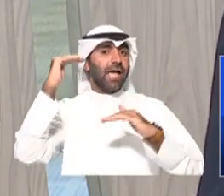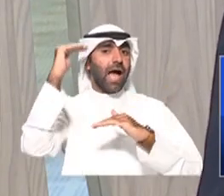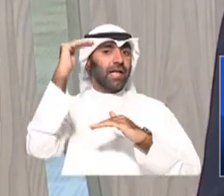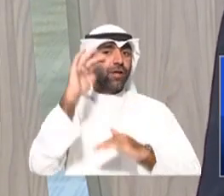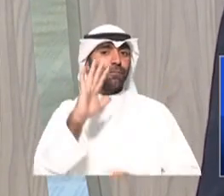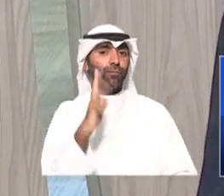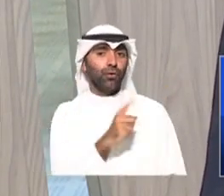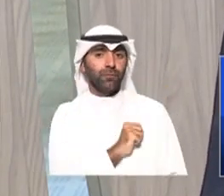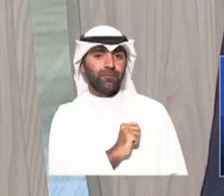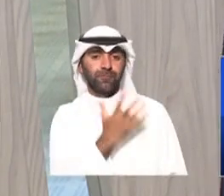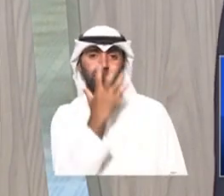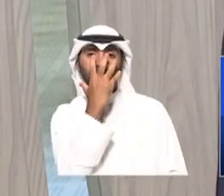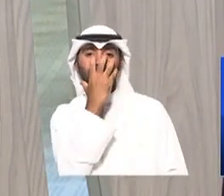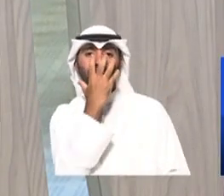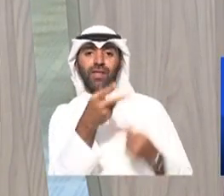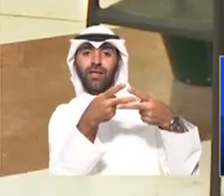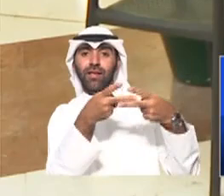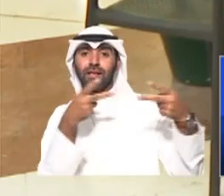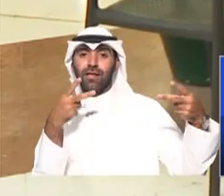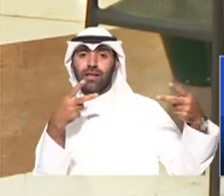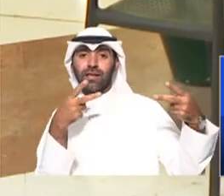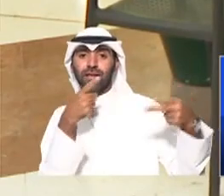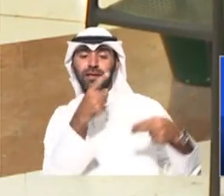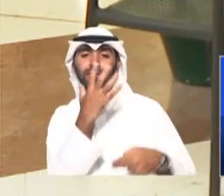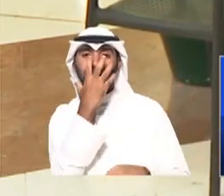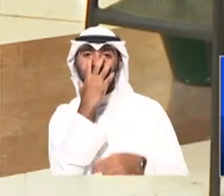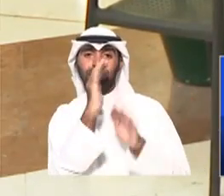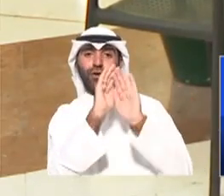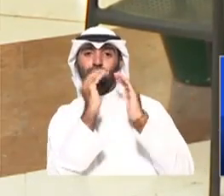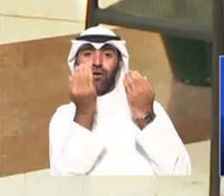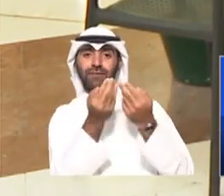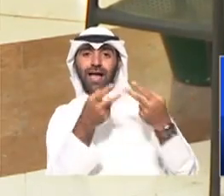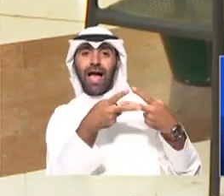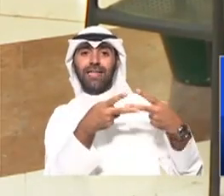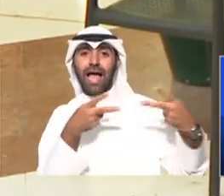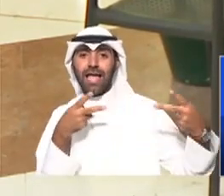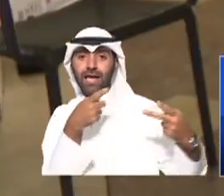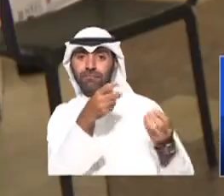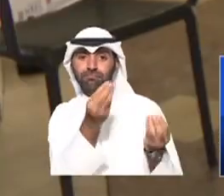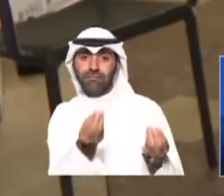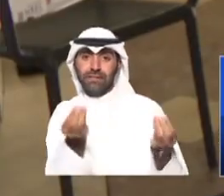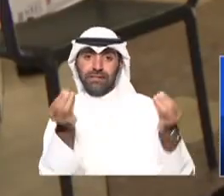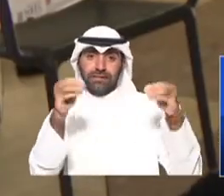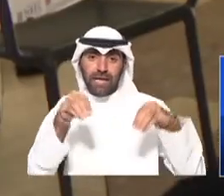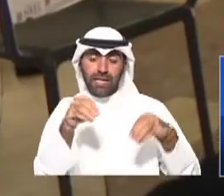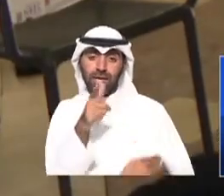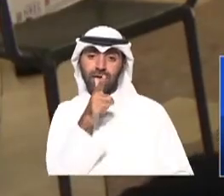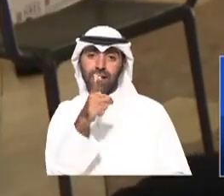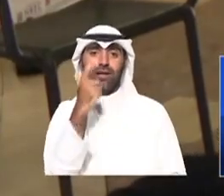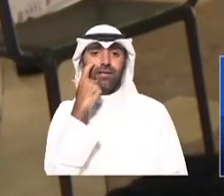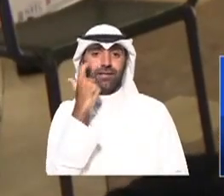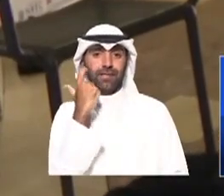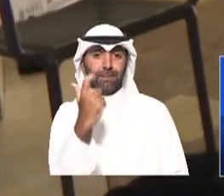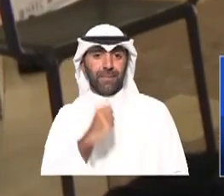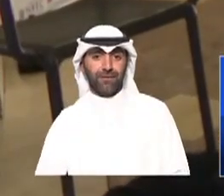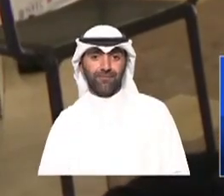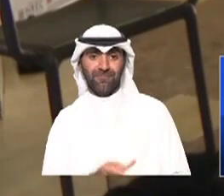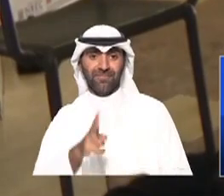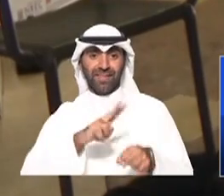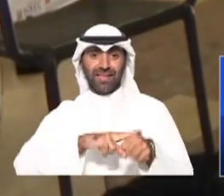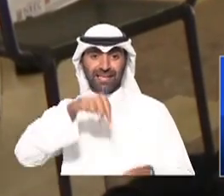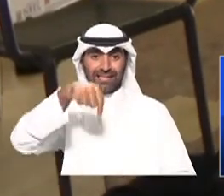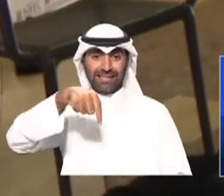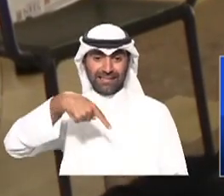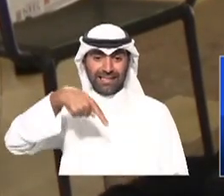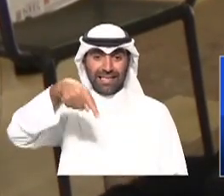الوقائية ضروري جدا. خلال فترة العيد تكثر فيها الزيارات العائلية والتجمعات، ومع استمرار